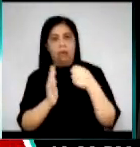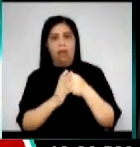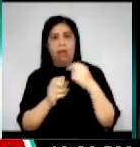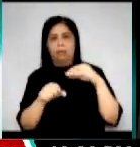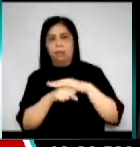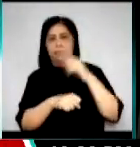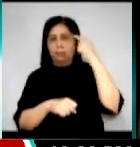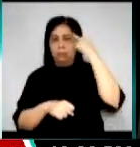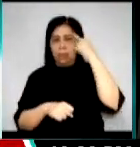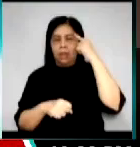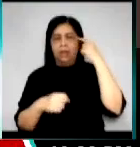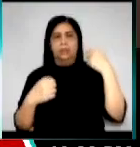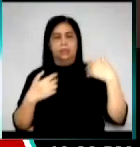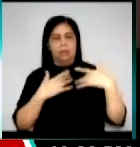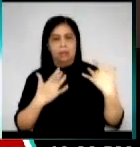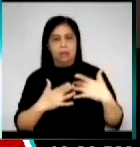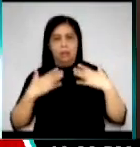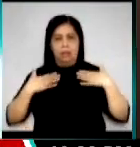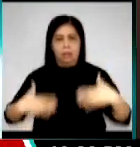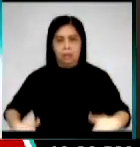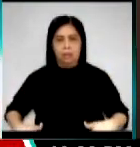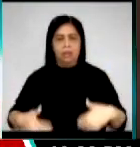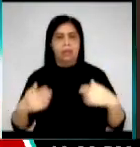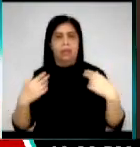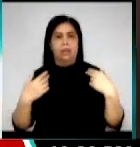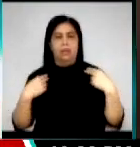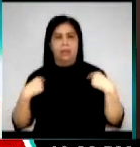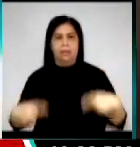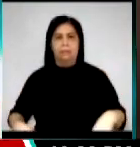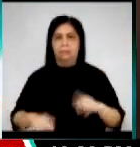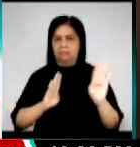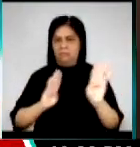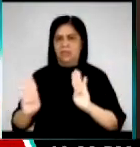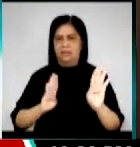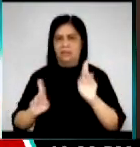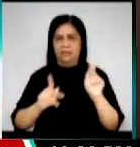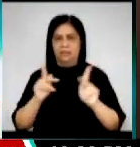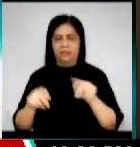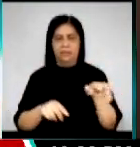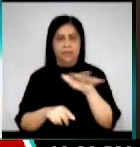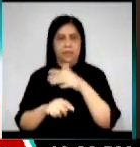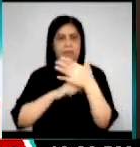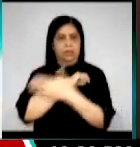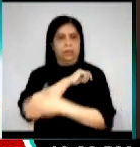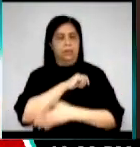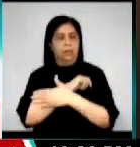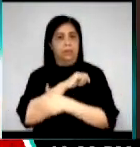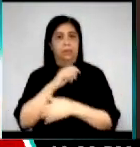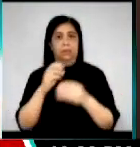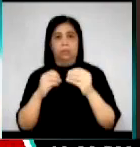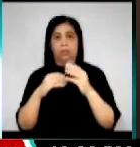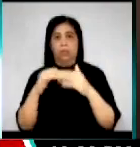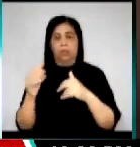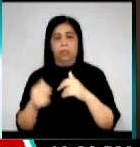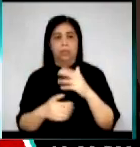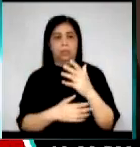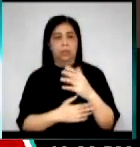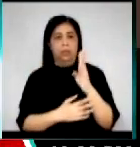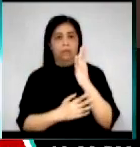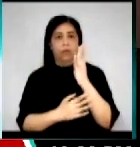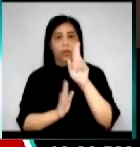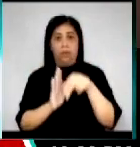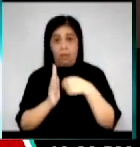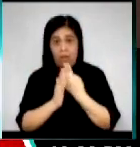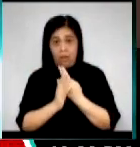behavior ng isang tao. Nakikita na mga countries having more than 40-hour work week, ang